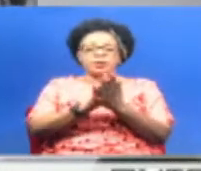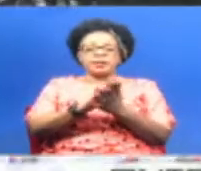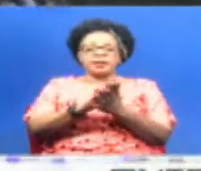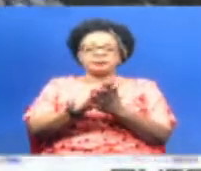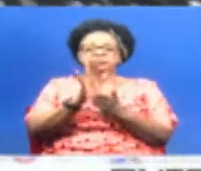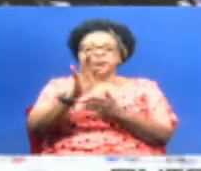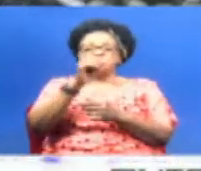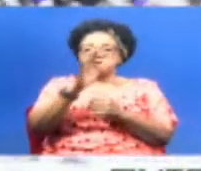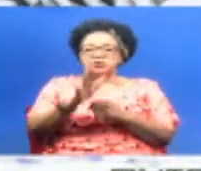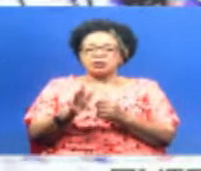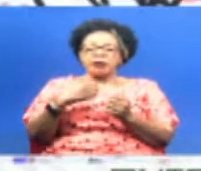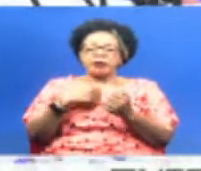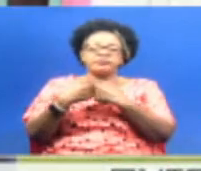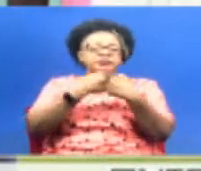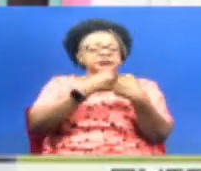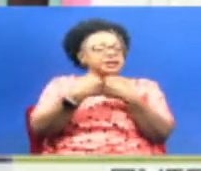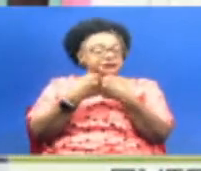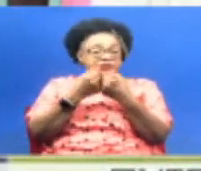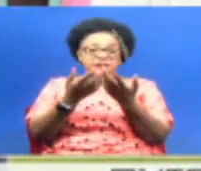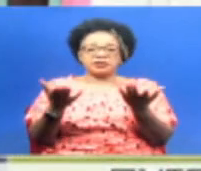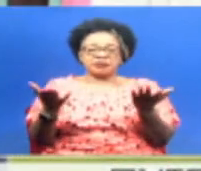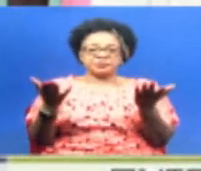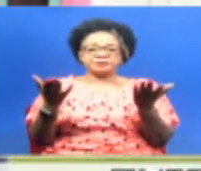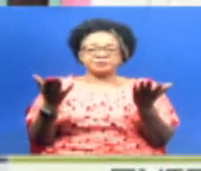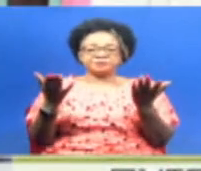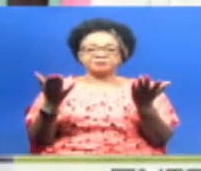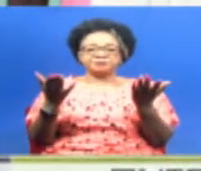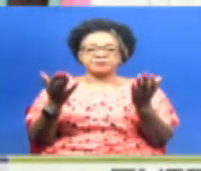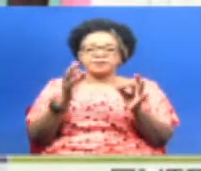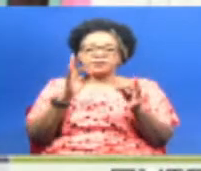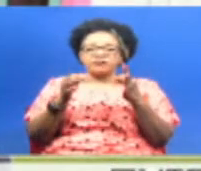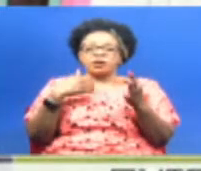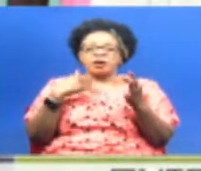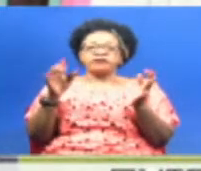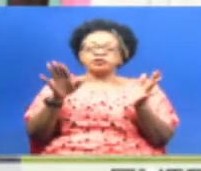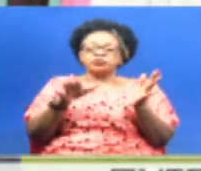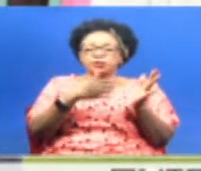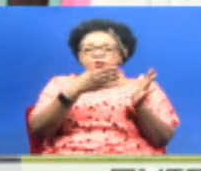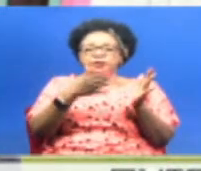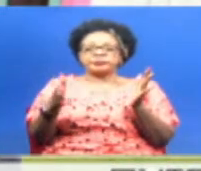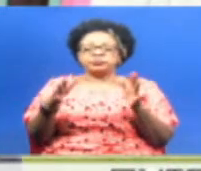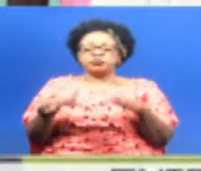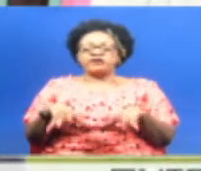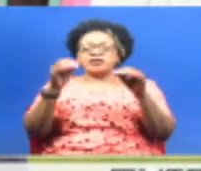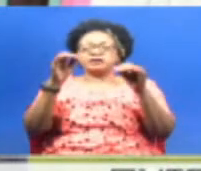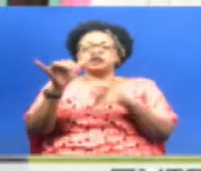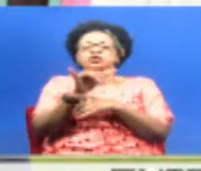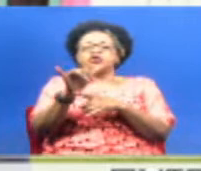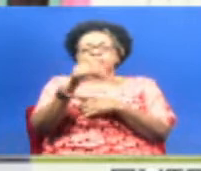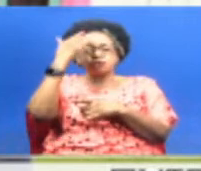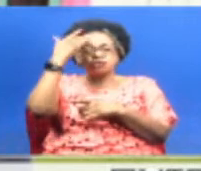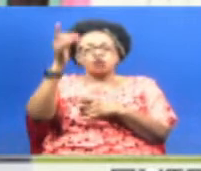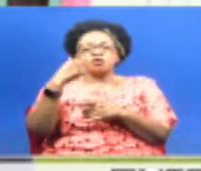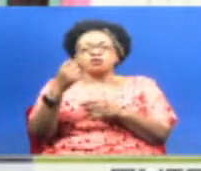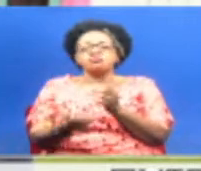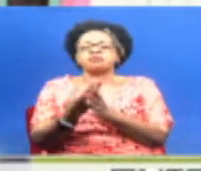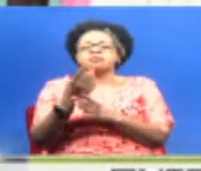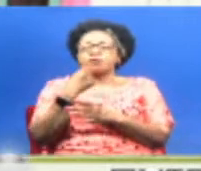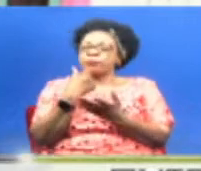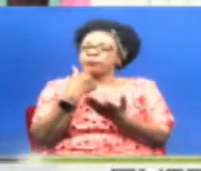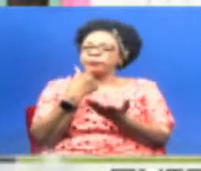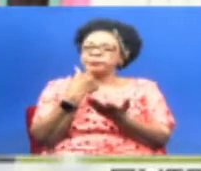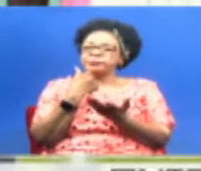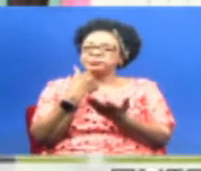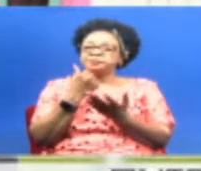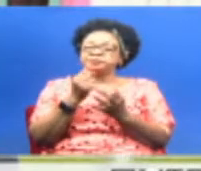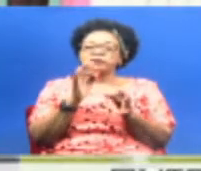wanapitia changamoto si haba. Ukimba nyimbo unakuta kwa YouTube na wewe sijua ni nani ametoa hii kitu.